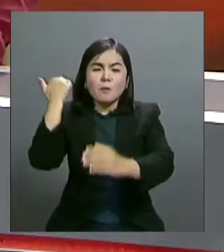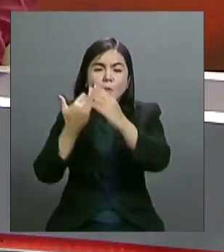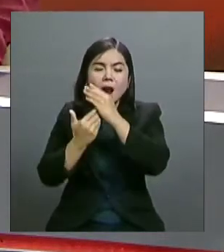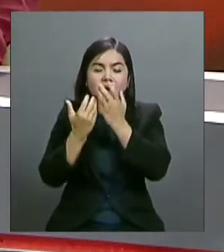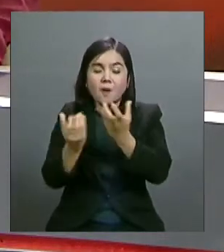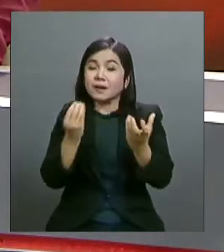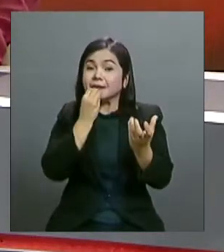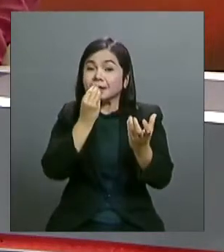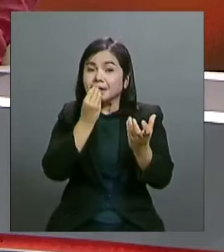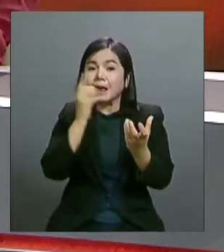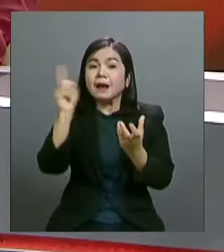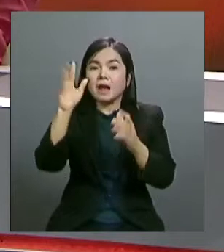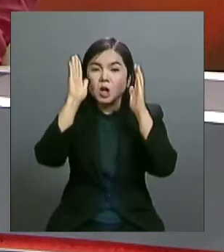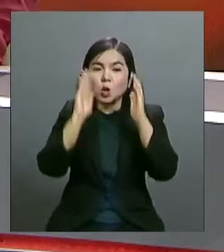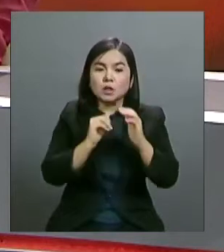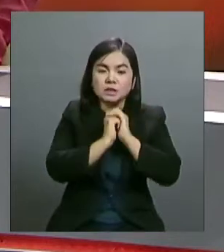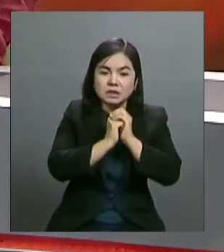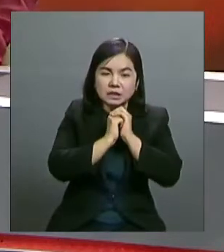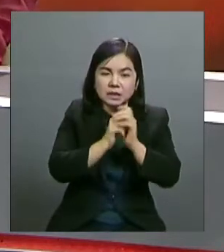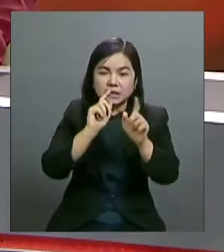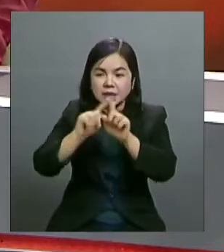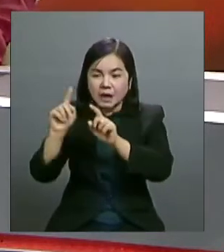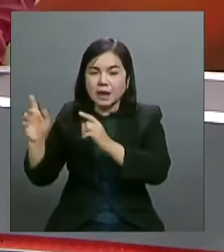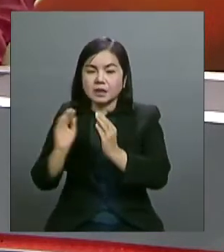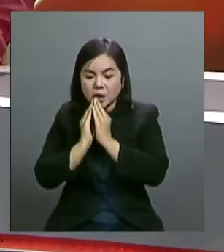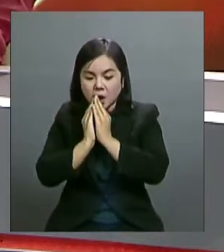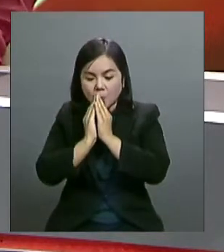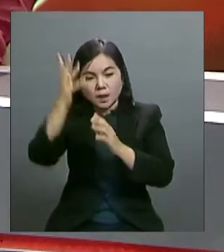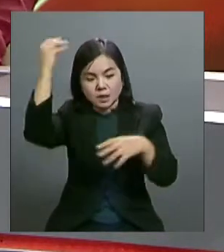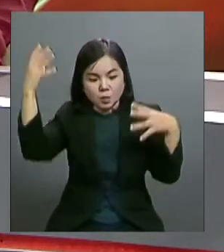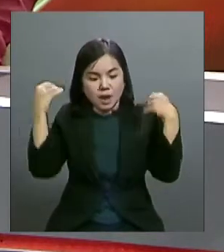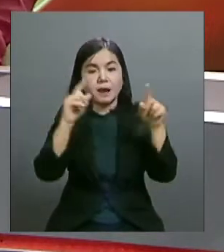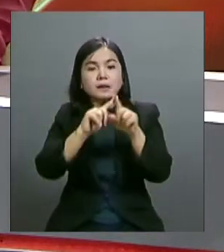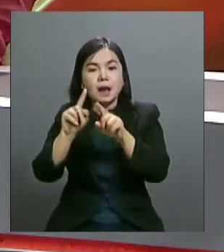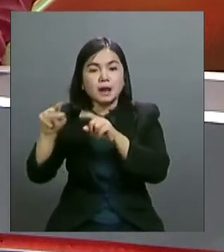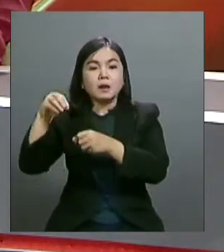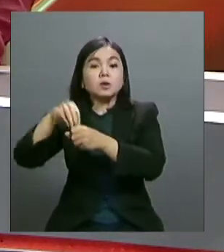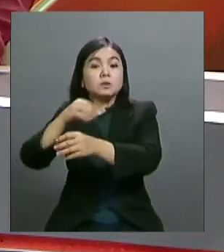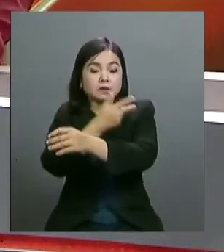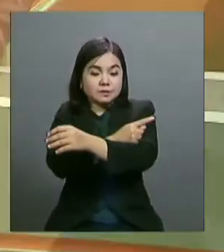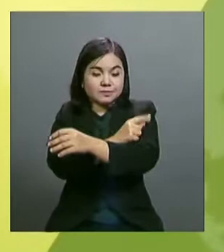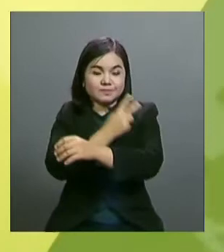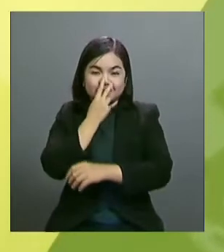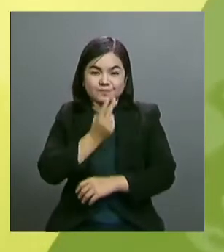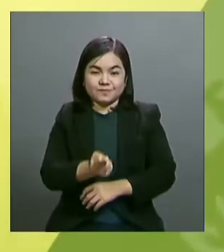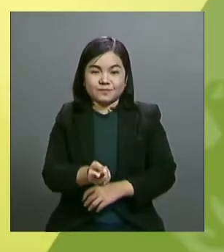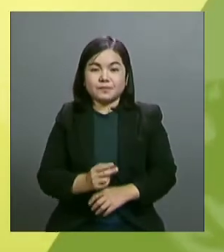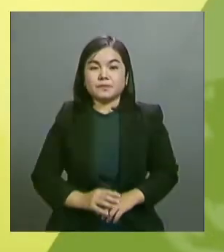ที่เป็นของคนเชื้อสายจีนฮกเกี้ยนนิยมใช้ในงานไหว้เจ้าและงานมงคลต่างๆในจังหวัดภูเก็ตค่ะ